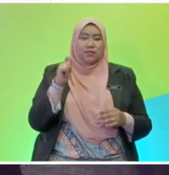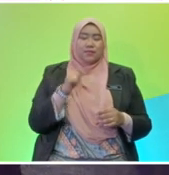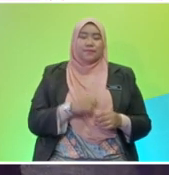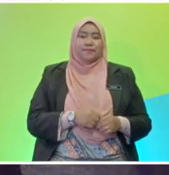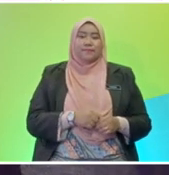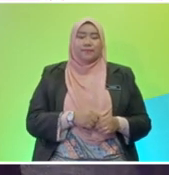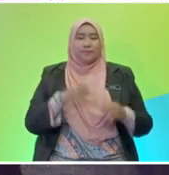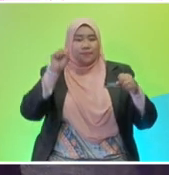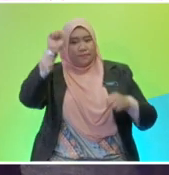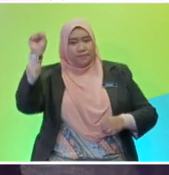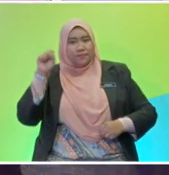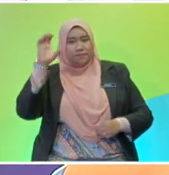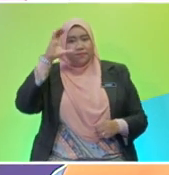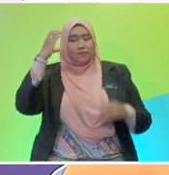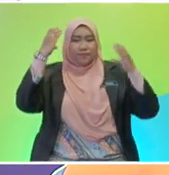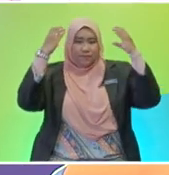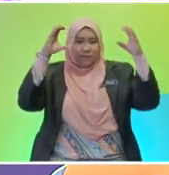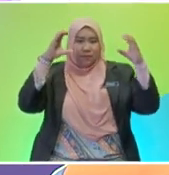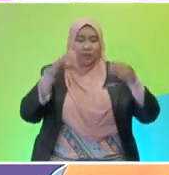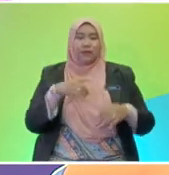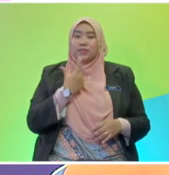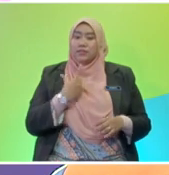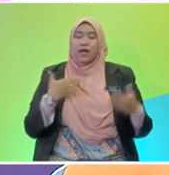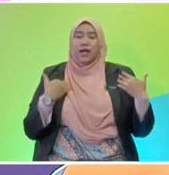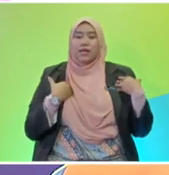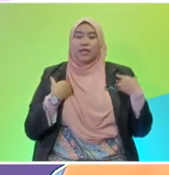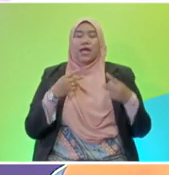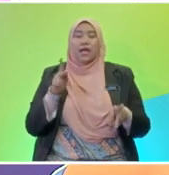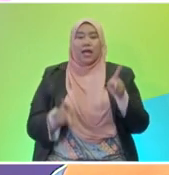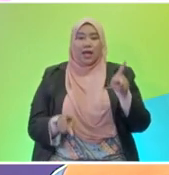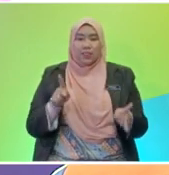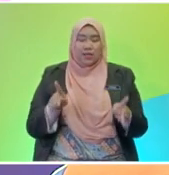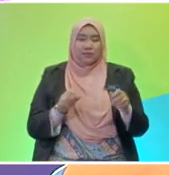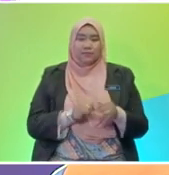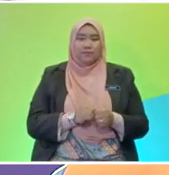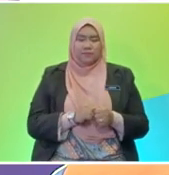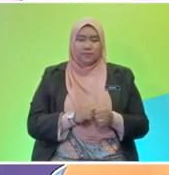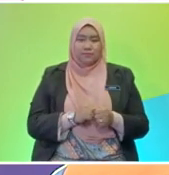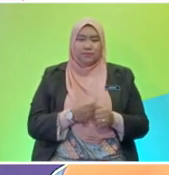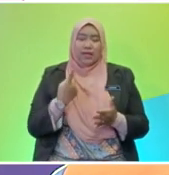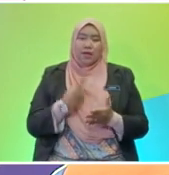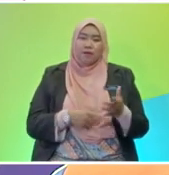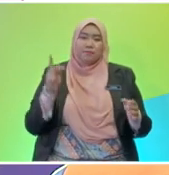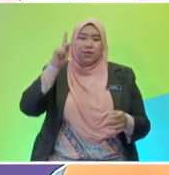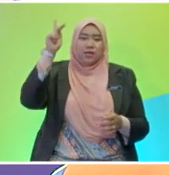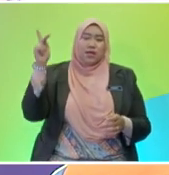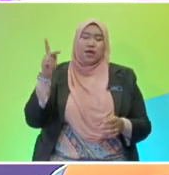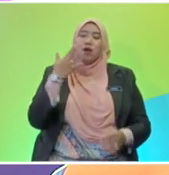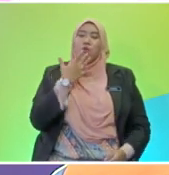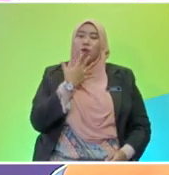soalnya ada kereta Oke jadi Apakah warna